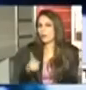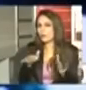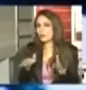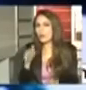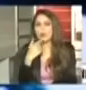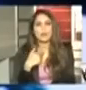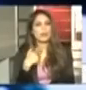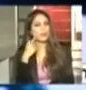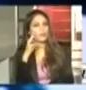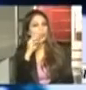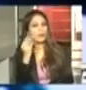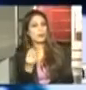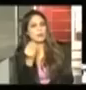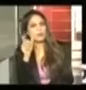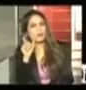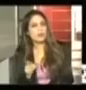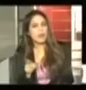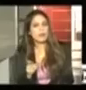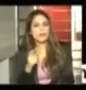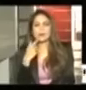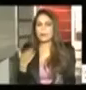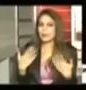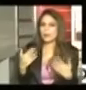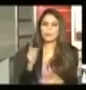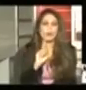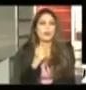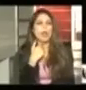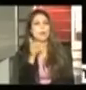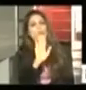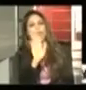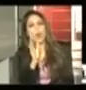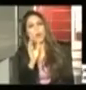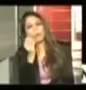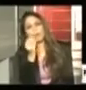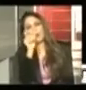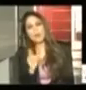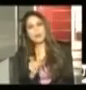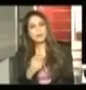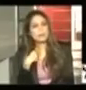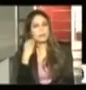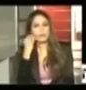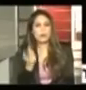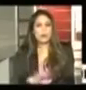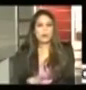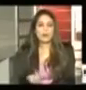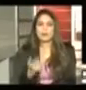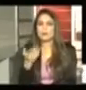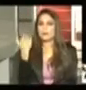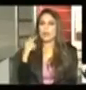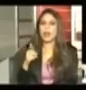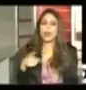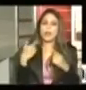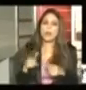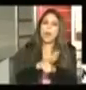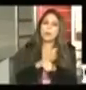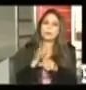דיבר עם מישהו. מזג האוויר? הוא אמר, לא, אני לא יודע, הוא אמר שלום למישהו, כאילו, אני לא זוכר. טוב, אתה רוצה אבל ביחד איתנו, היה לך יום עמוס מאוד, הרבה